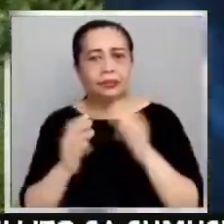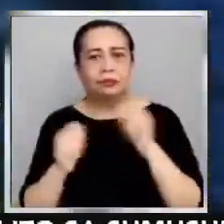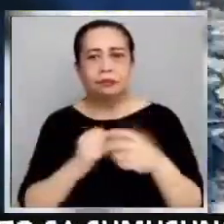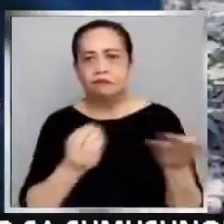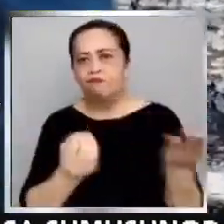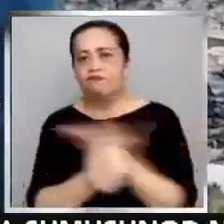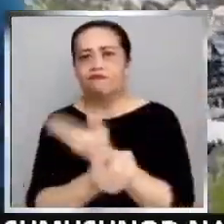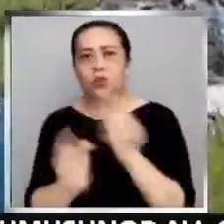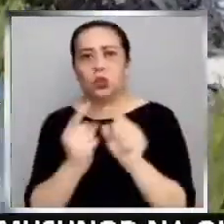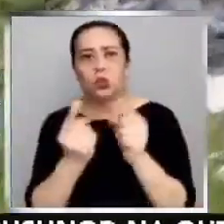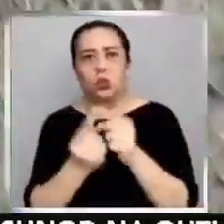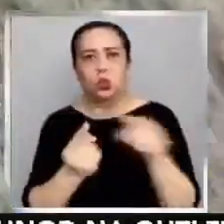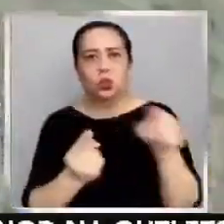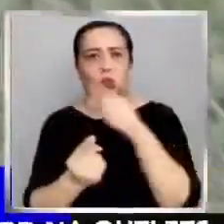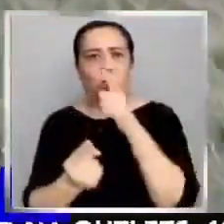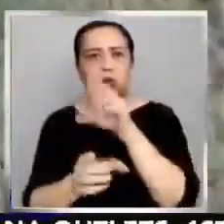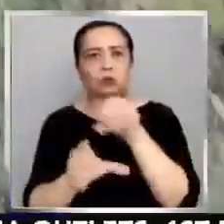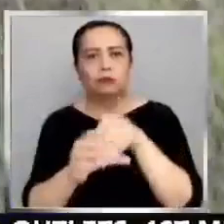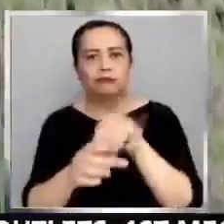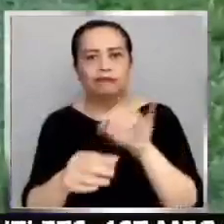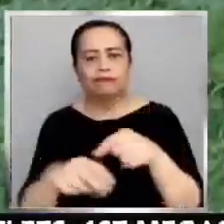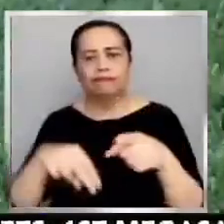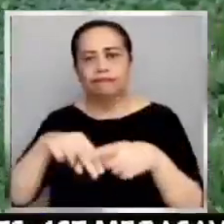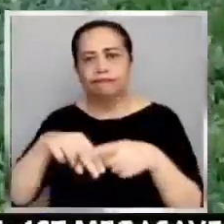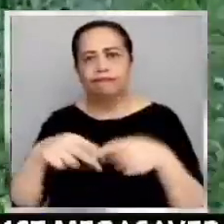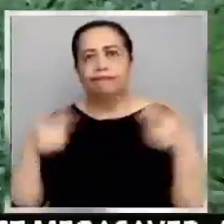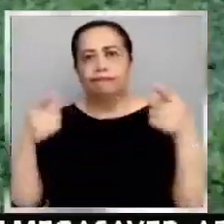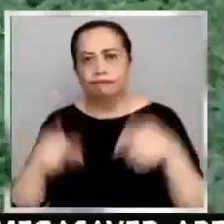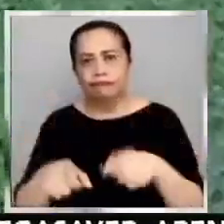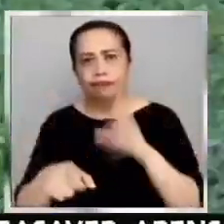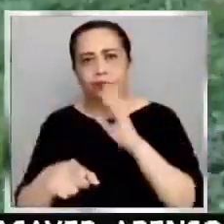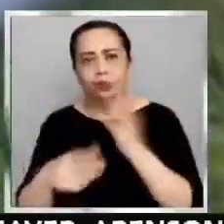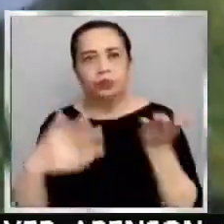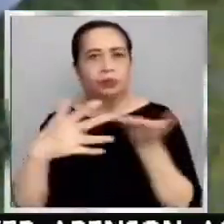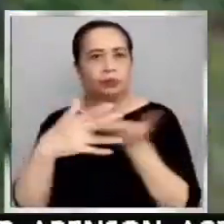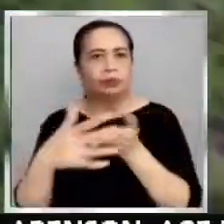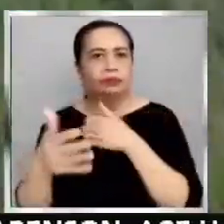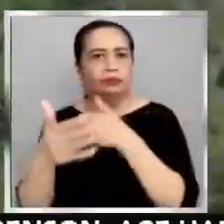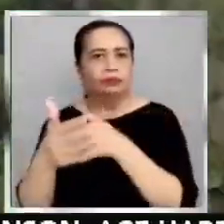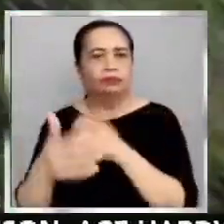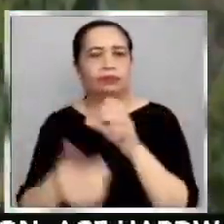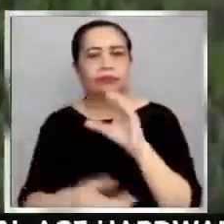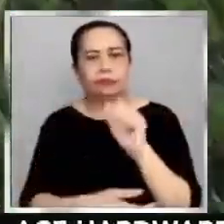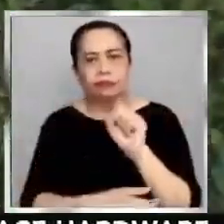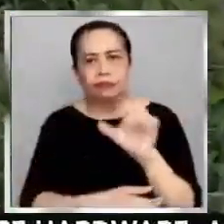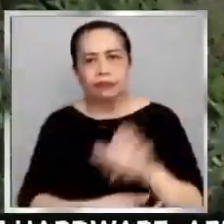grupo ang mga sangkot sa naturang insidente at masampahan din ng reklamo.